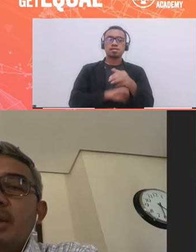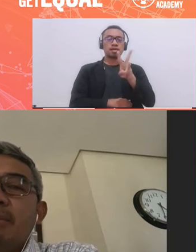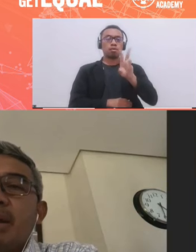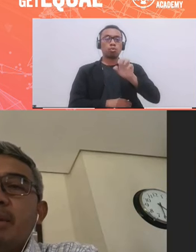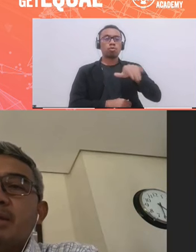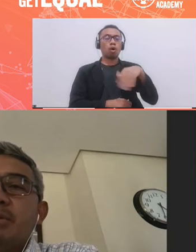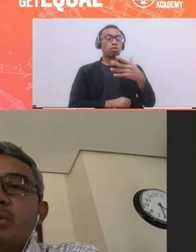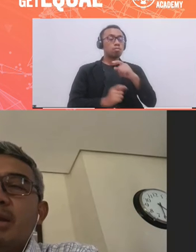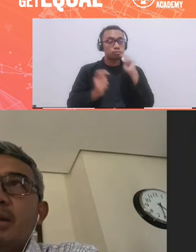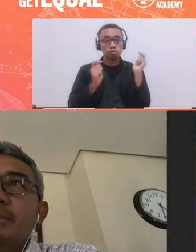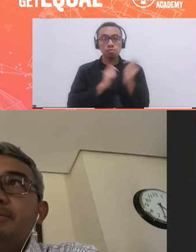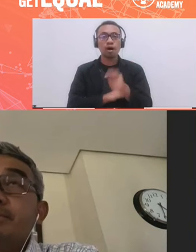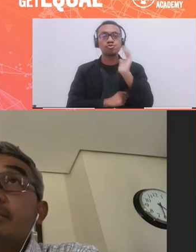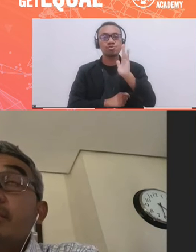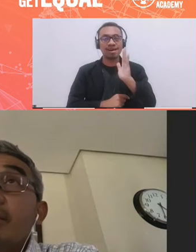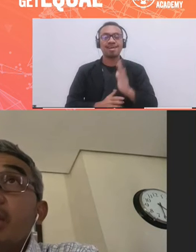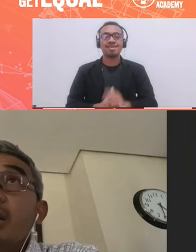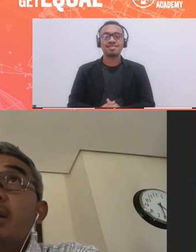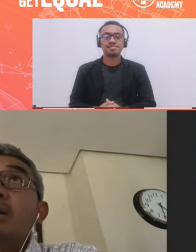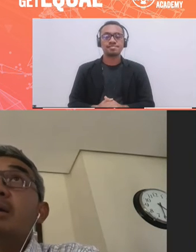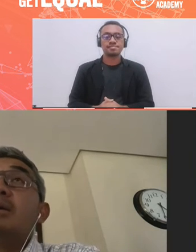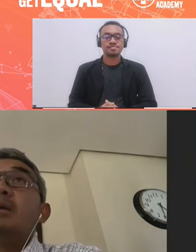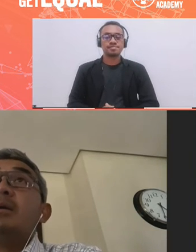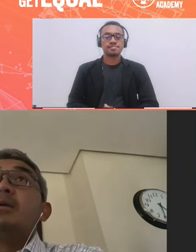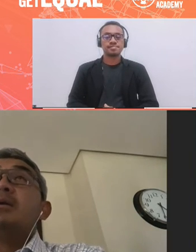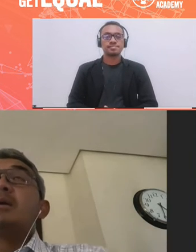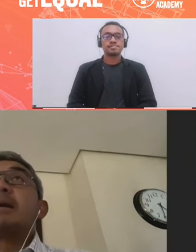ini, bagaimana sebetulnya